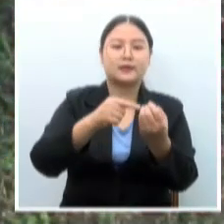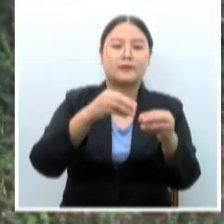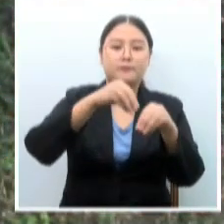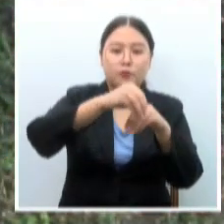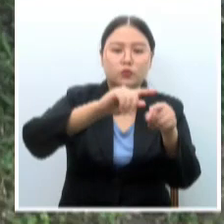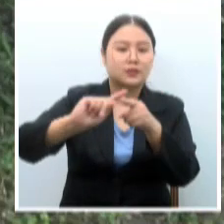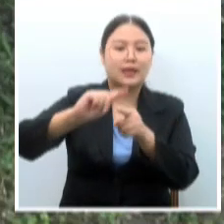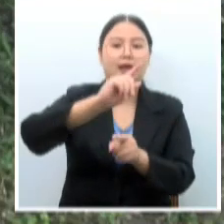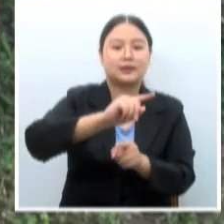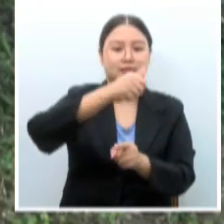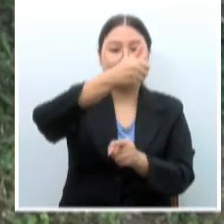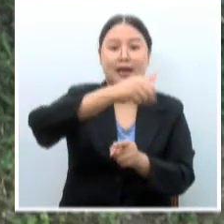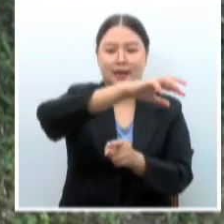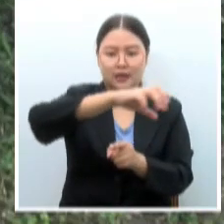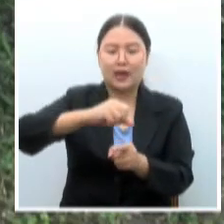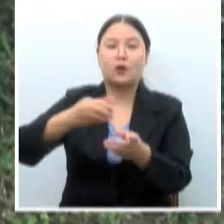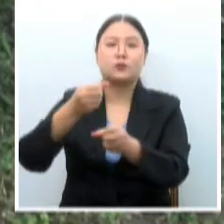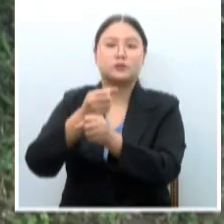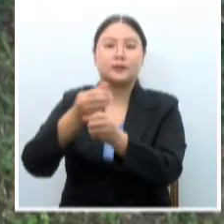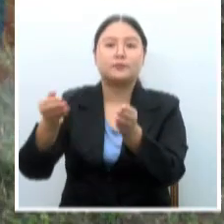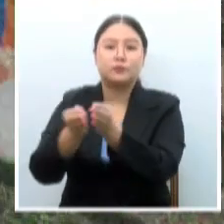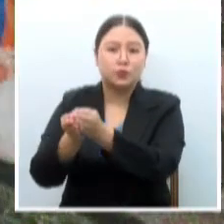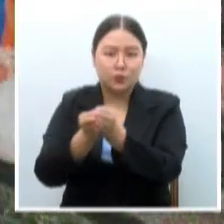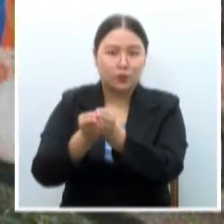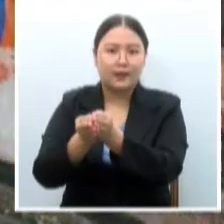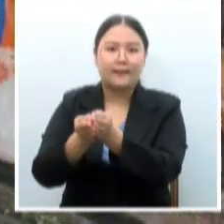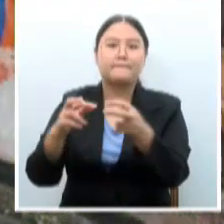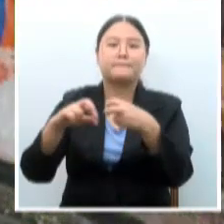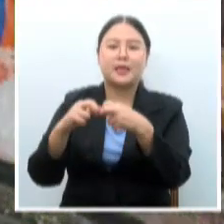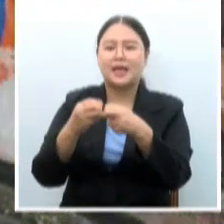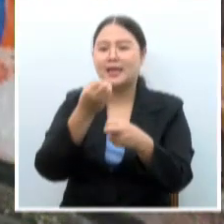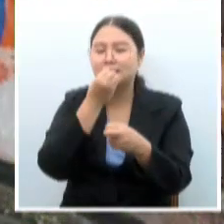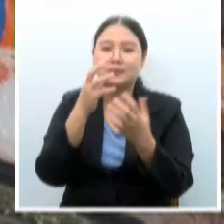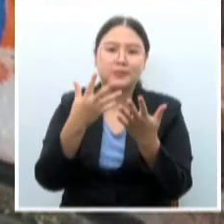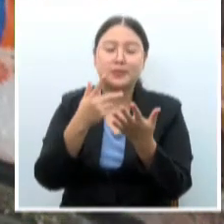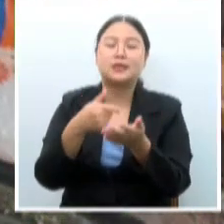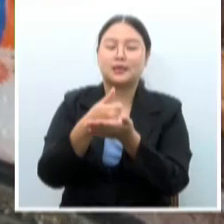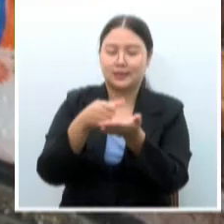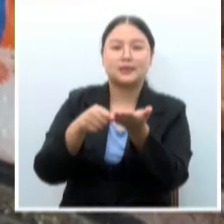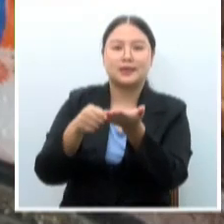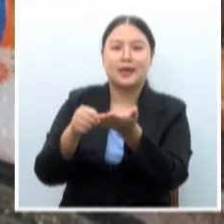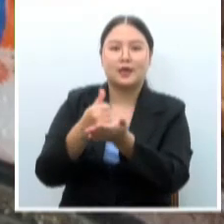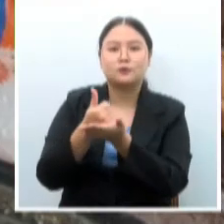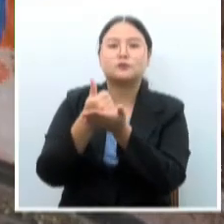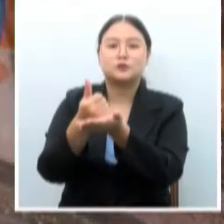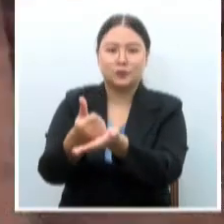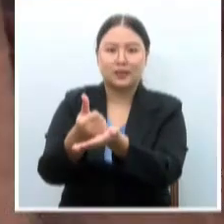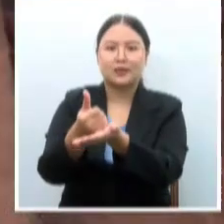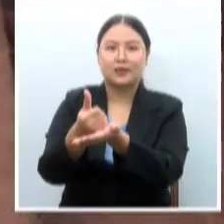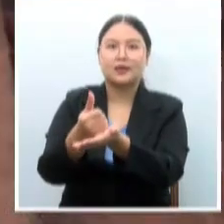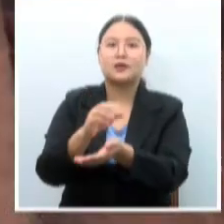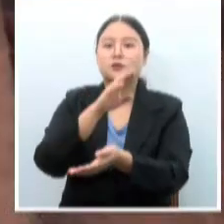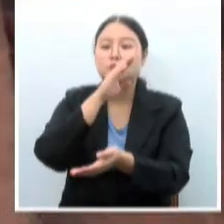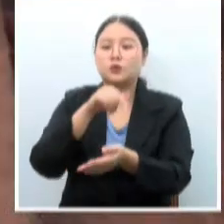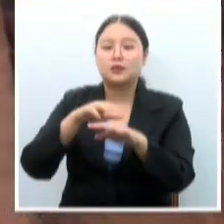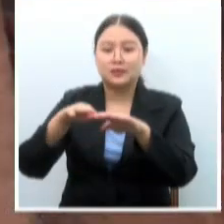ลางวันนอกจากจะช่วยแก้ปัญหาทางด้านการขาดแคลนอาหารกลางวันแล้วยังส่งผลให้นักเรียนได้รับความ